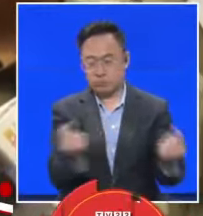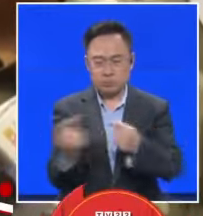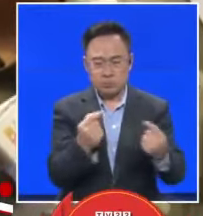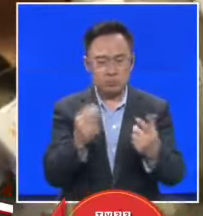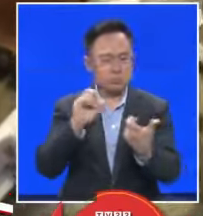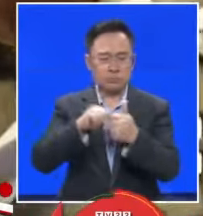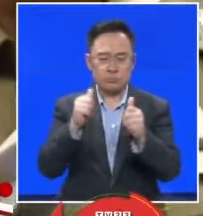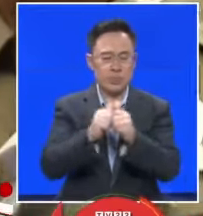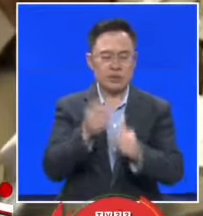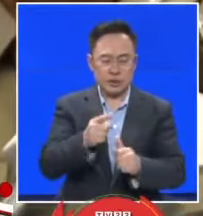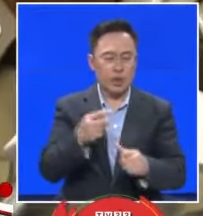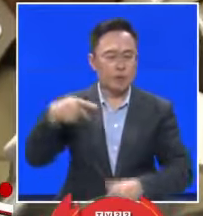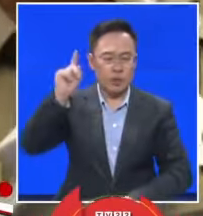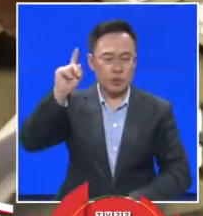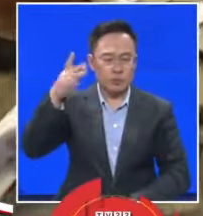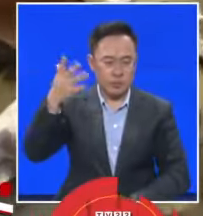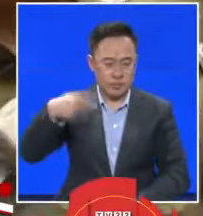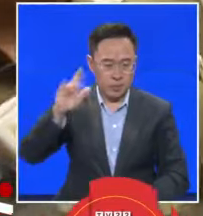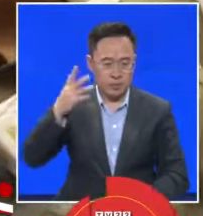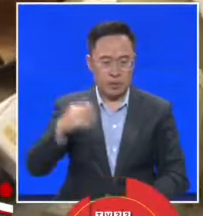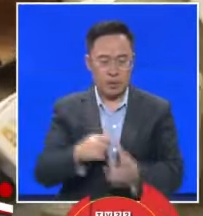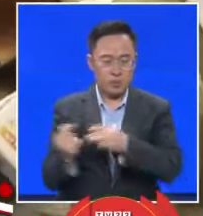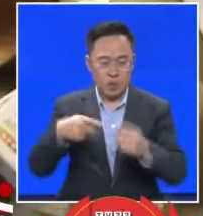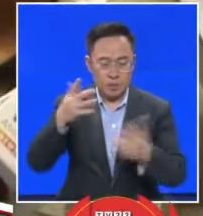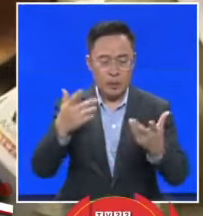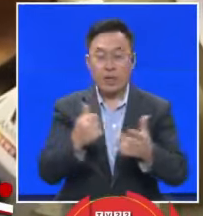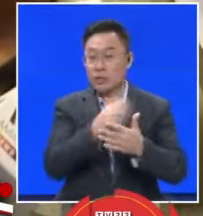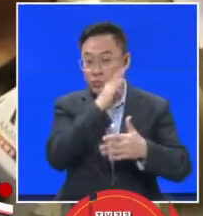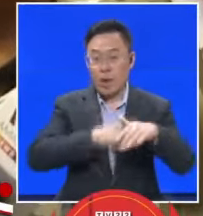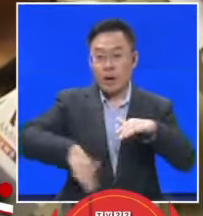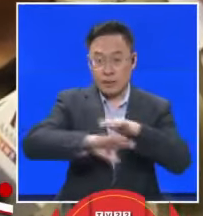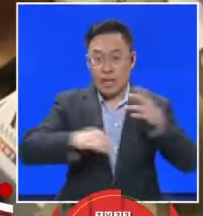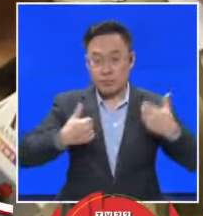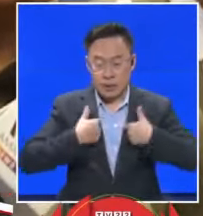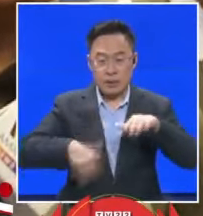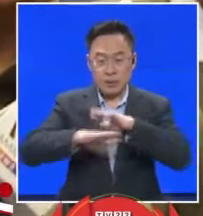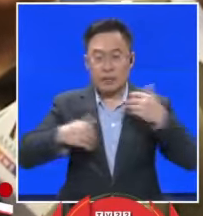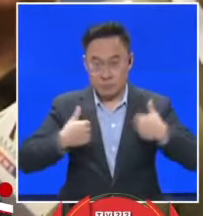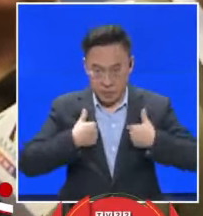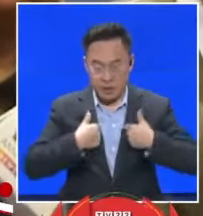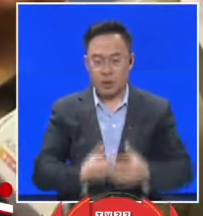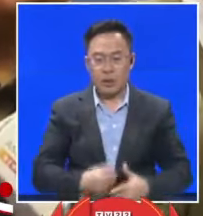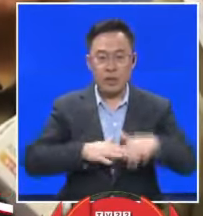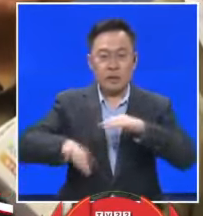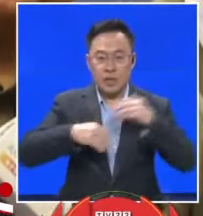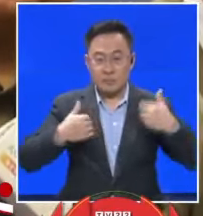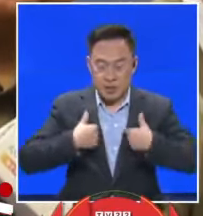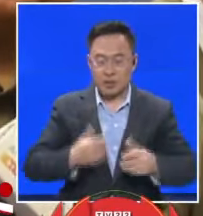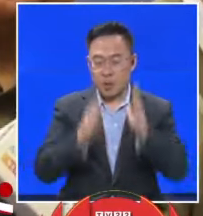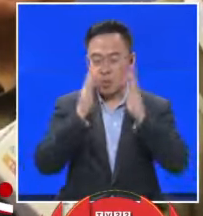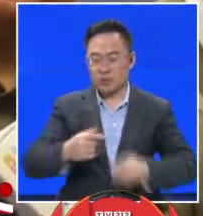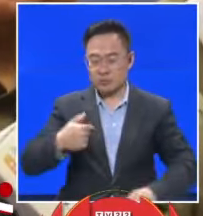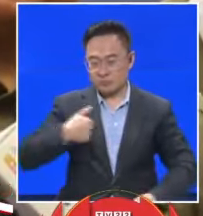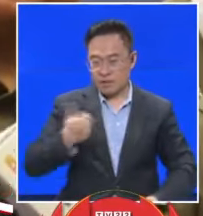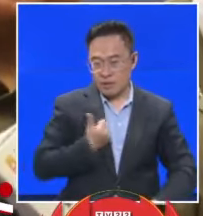มันไม่ได้มีผลดีกันเลยใครเจ๋งอะก็เก็บไว้เด็กของแท้มันต้องมาพูดอะพี่ถามหน่อยนักเลงเขาไม่พูดกันหรอก